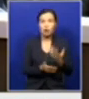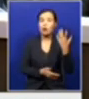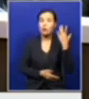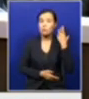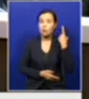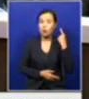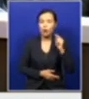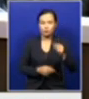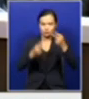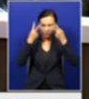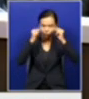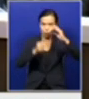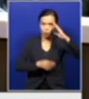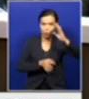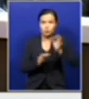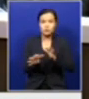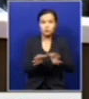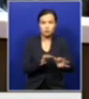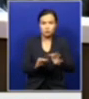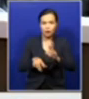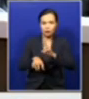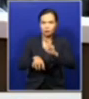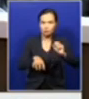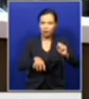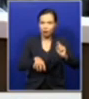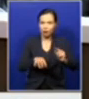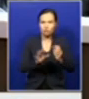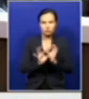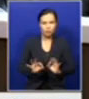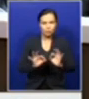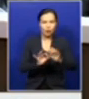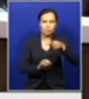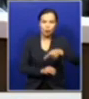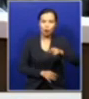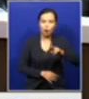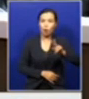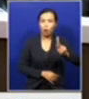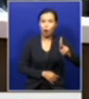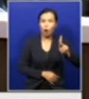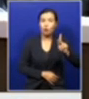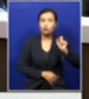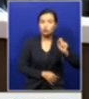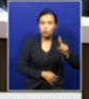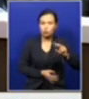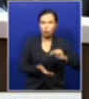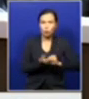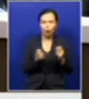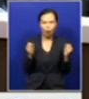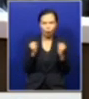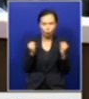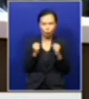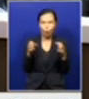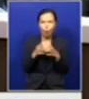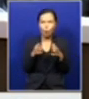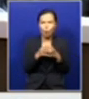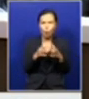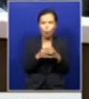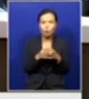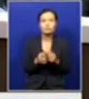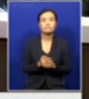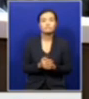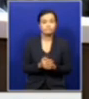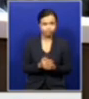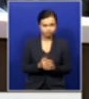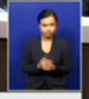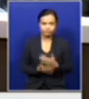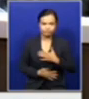อกประยุทธ์ได้ชี้แจงต่อสภาว่าจำเป็นต้องใช้พรก.ฉุกเฉินเพราะหวั่นเกิดการโอลมานแต่ท่านประธานที่เคารพคะ